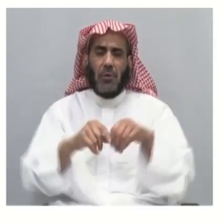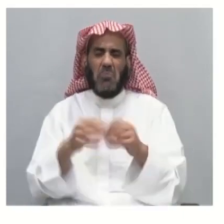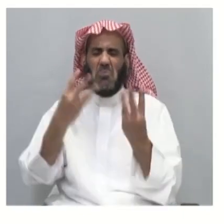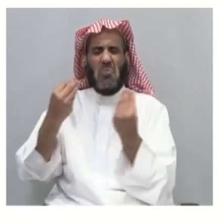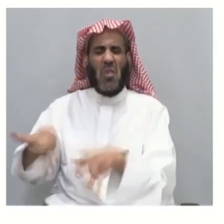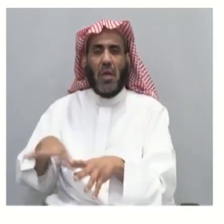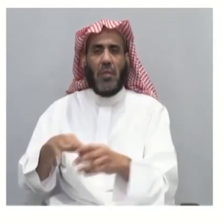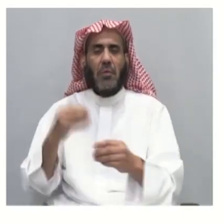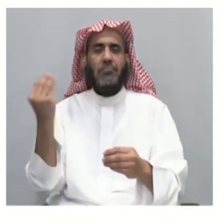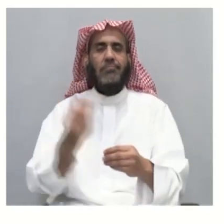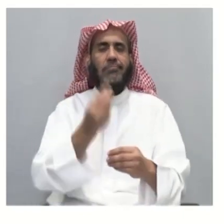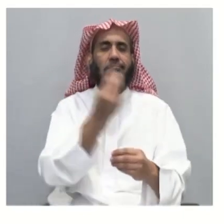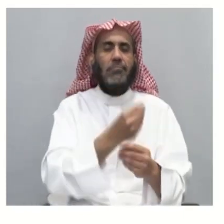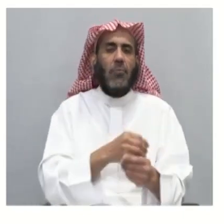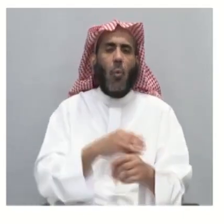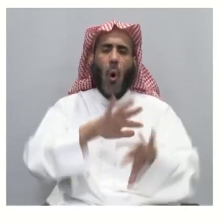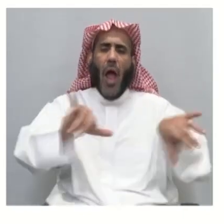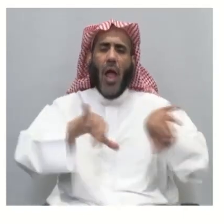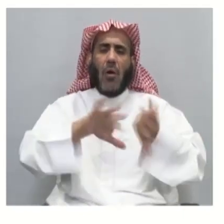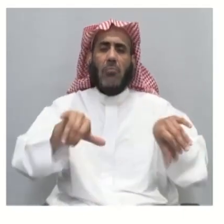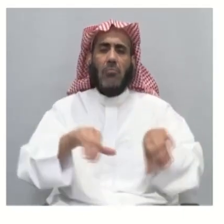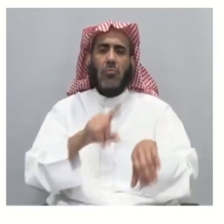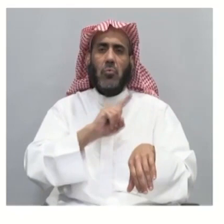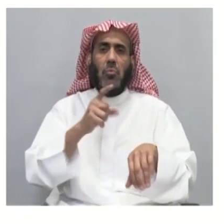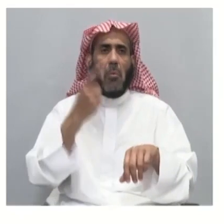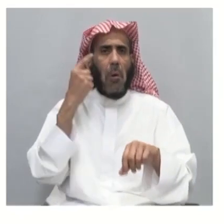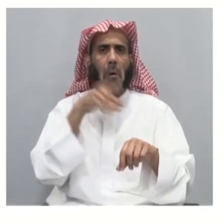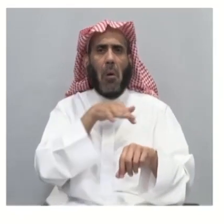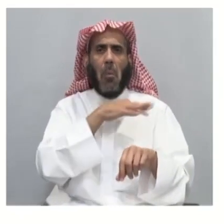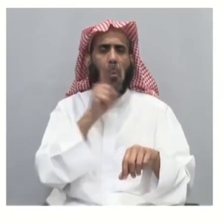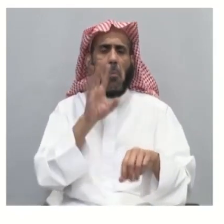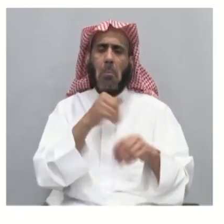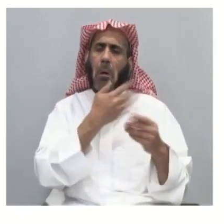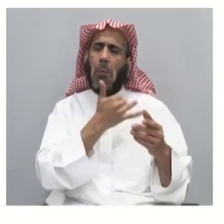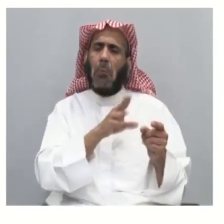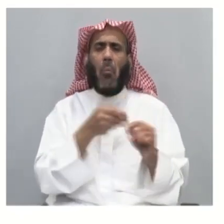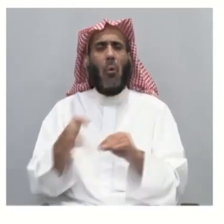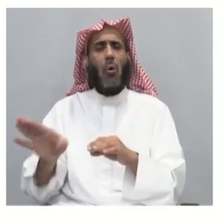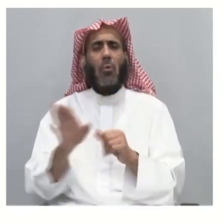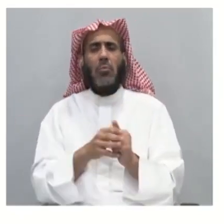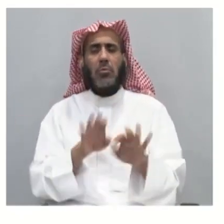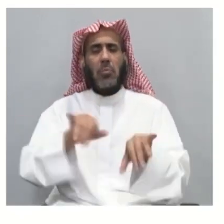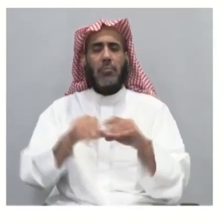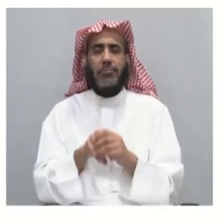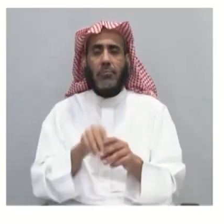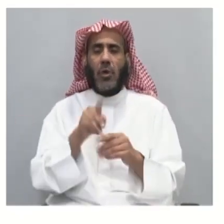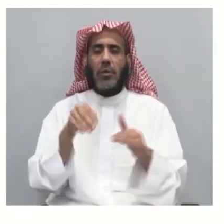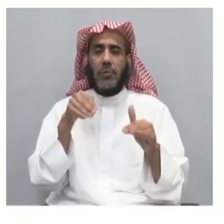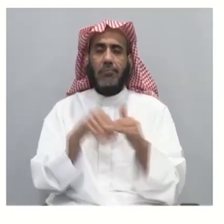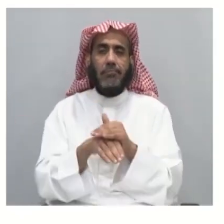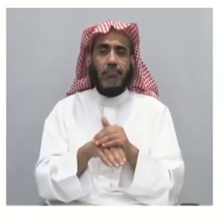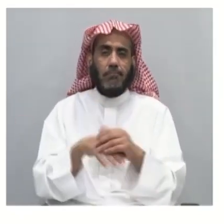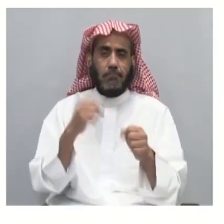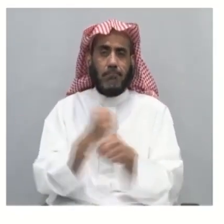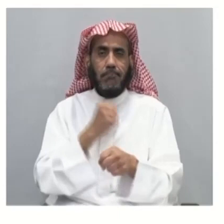اثناء النزهه وايضا يسبح دون علم والديه يسبح دون علم والديه وهذا داخل في